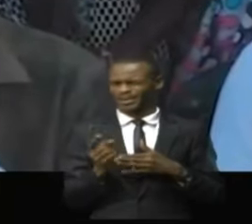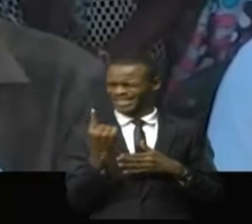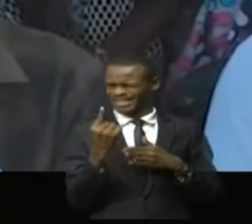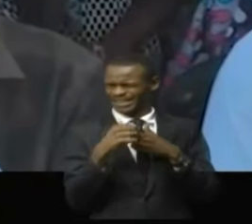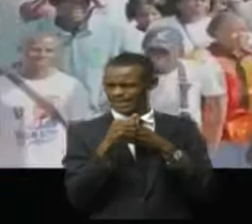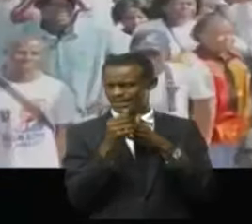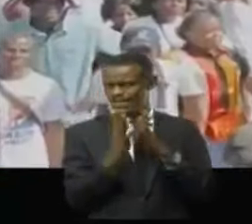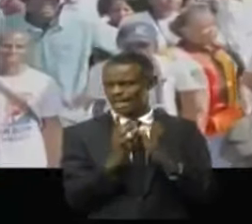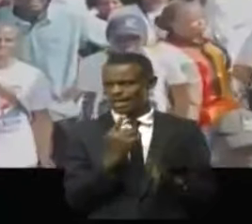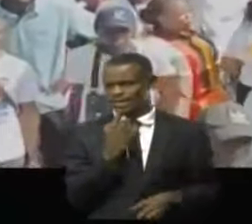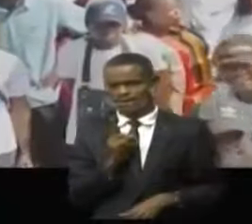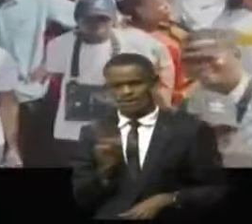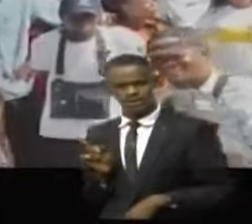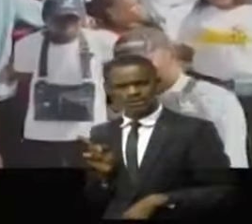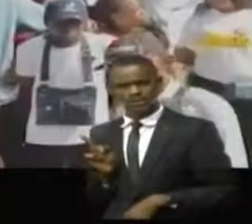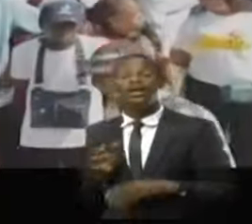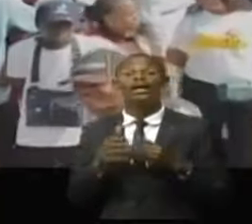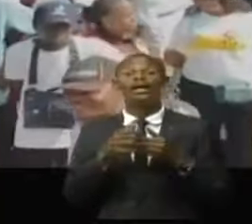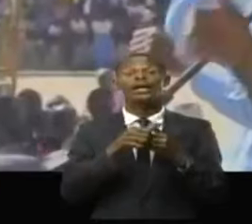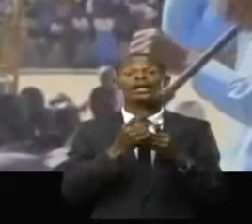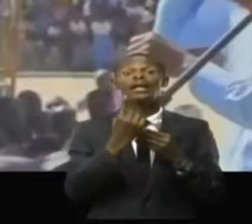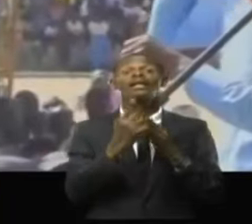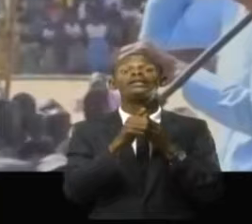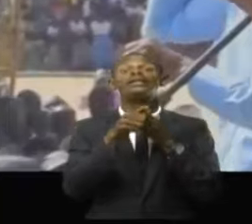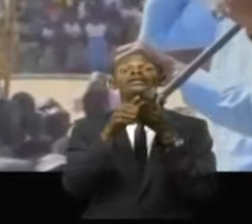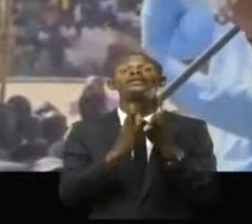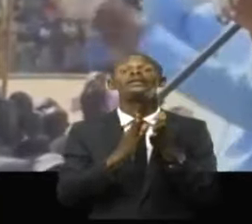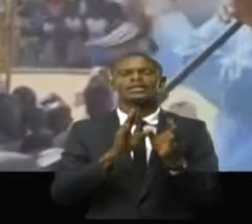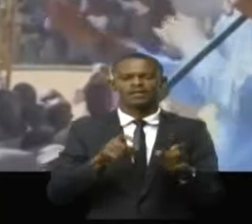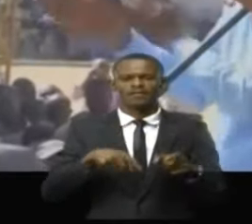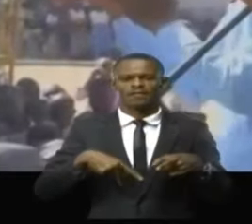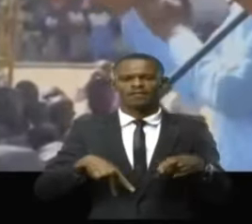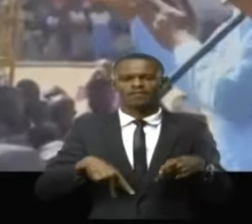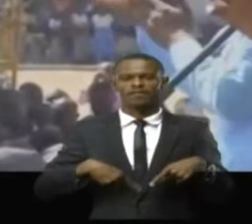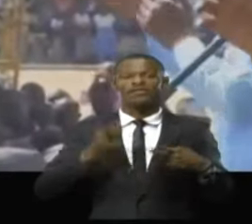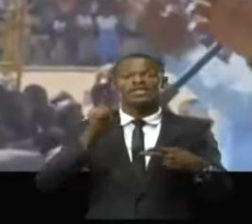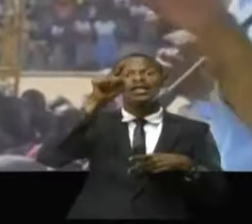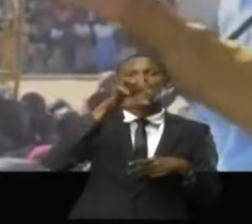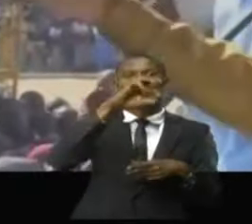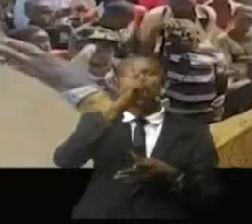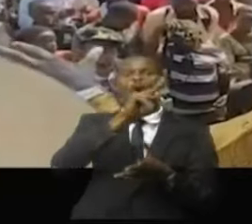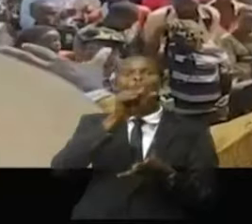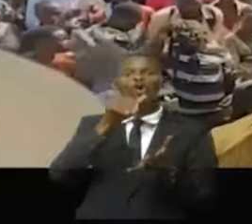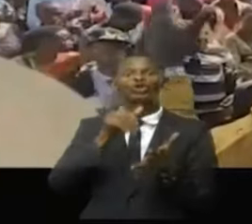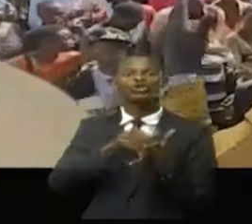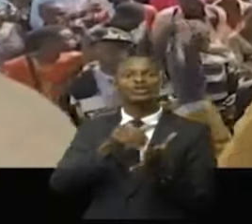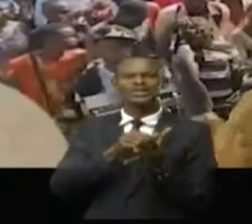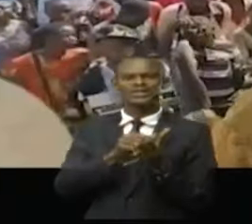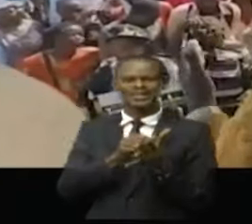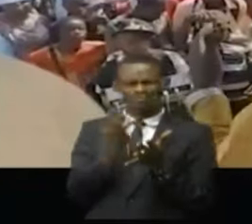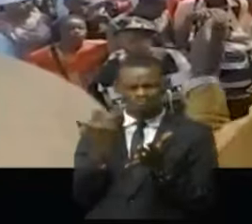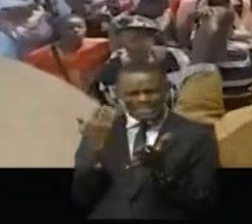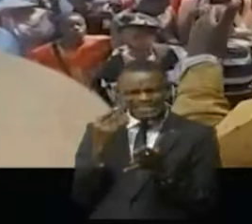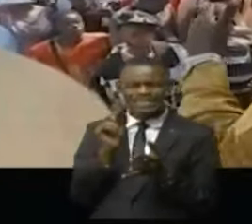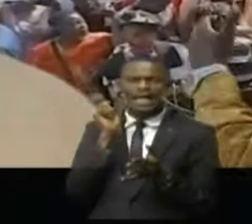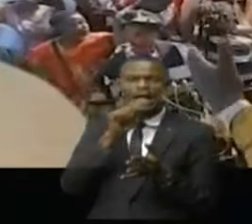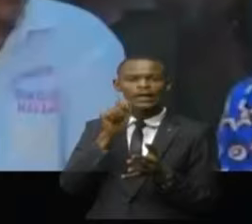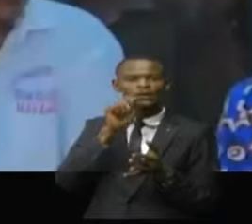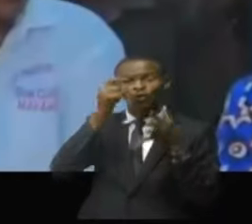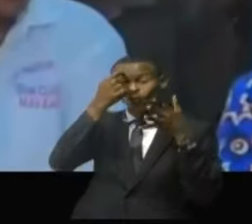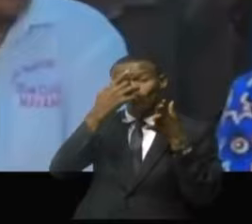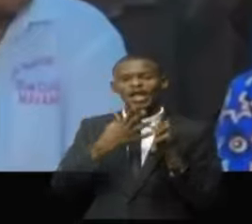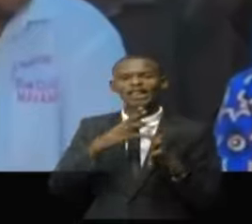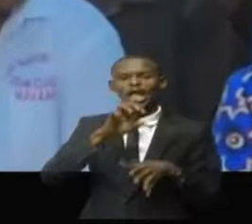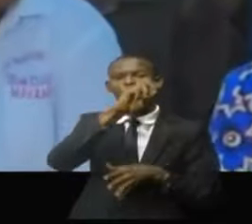la population sur le processus électoral. L'ancien gouverneur du Congo central a pris langue avec la population des Matadi.